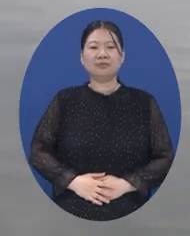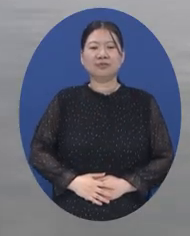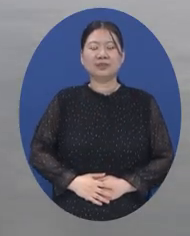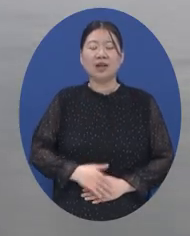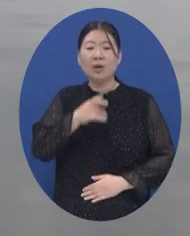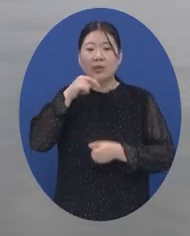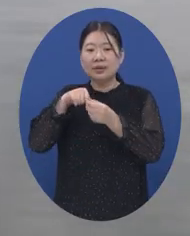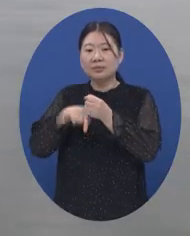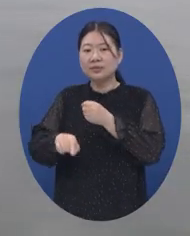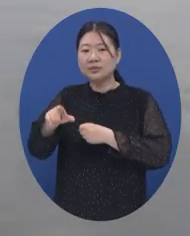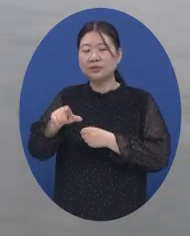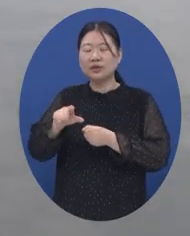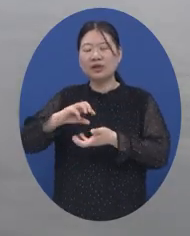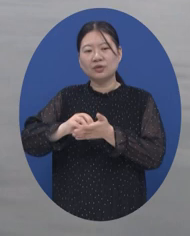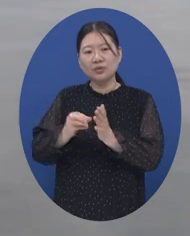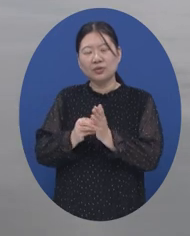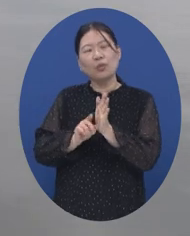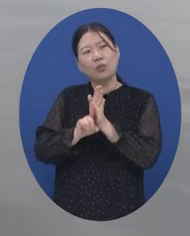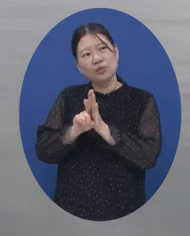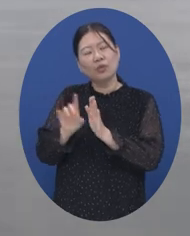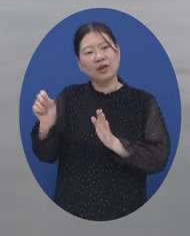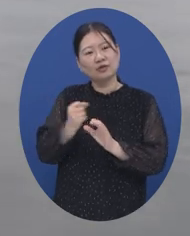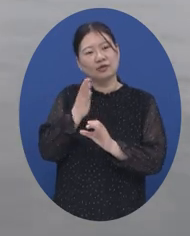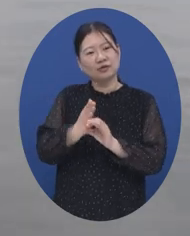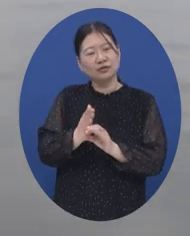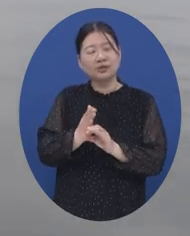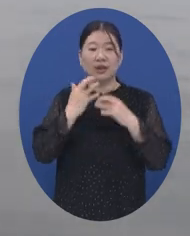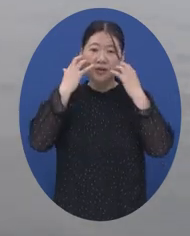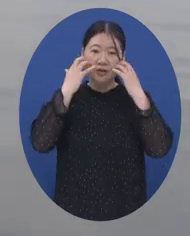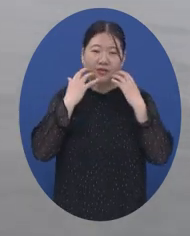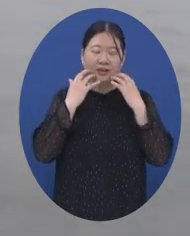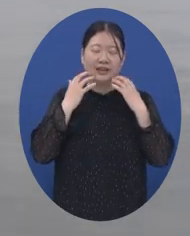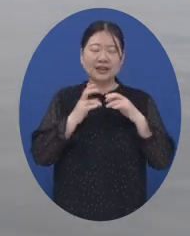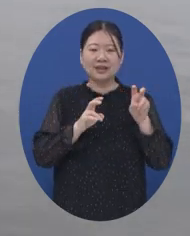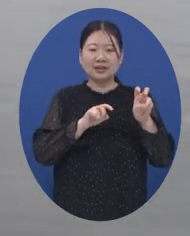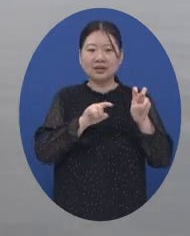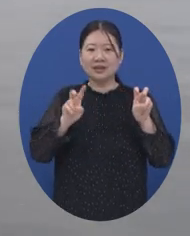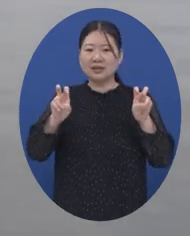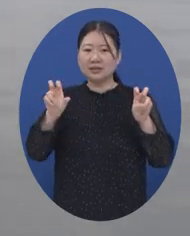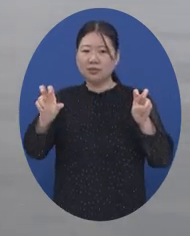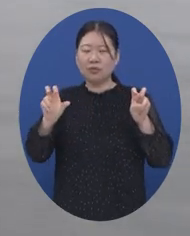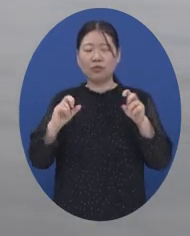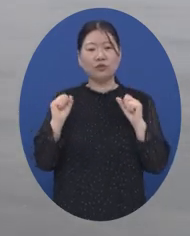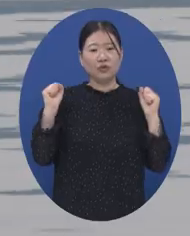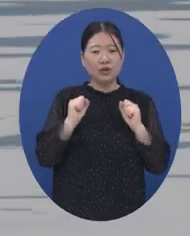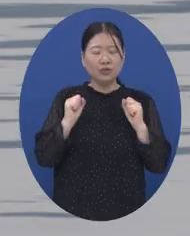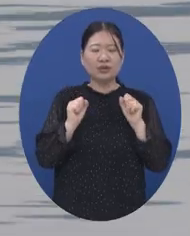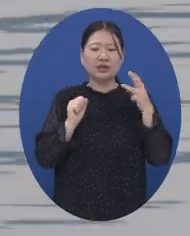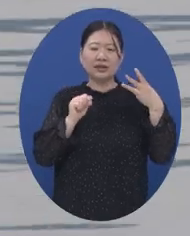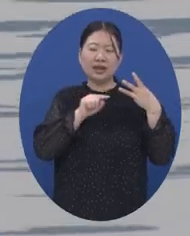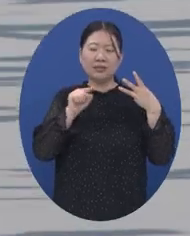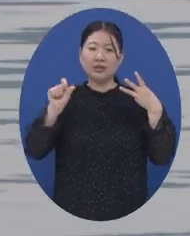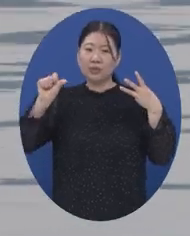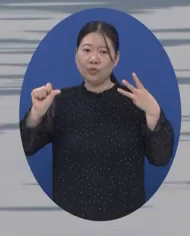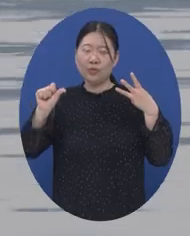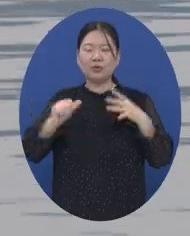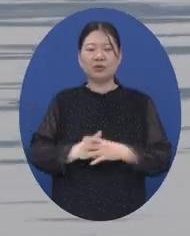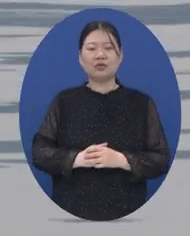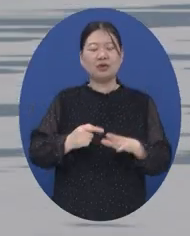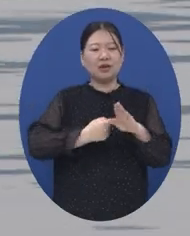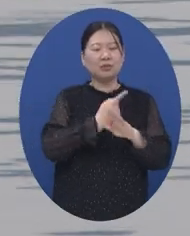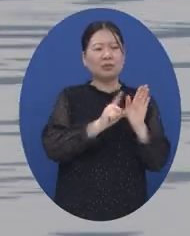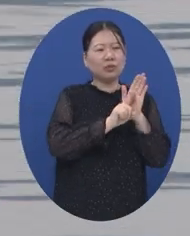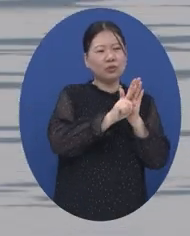수심이 깊은 물은 일정한 온도를 유지합니다. 여름철에는 20에서 25도, 겨울철에는 3에서 5도 등 외부